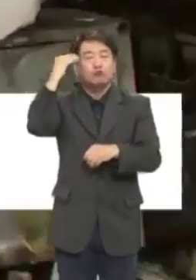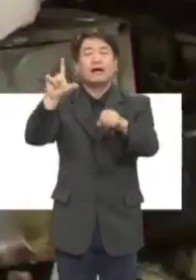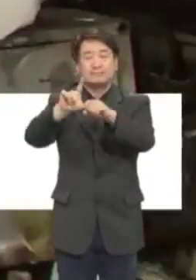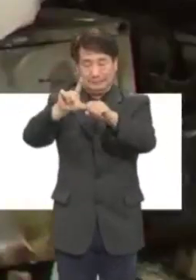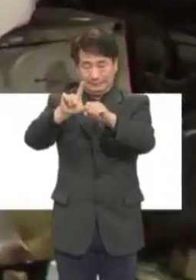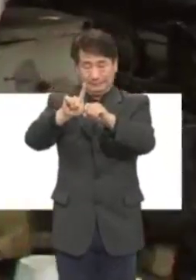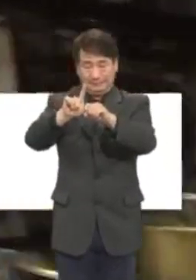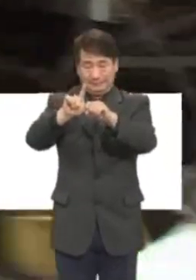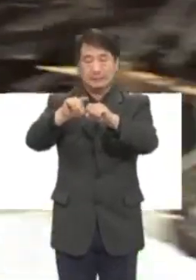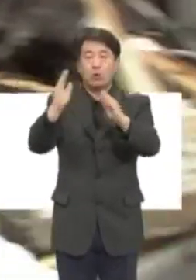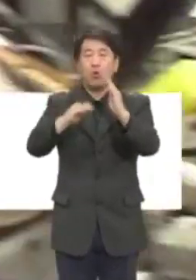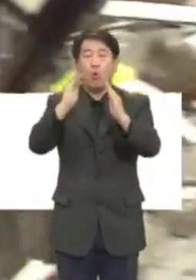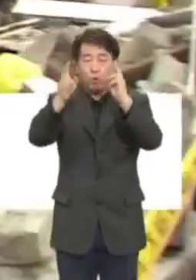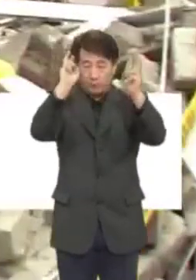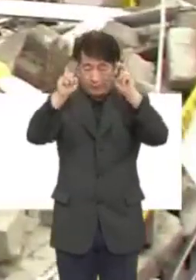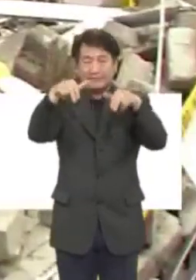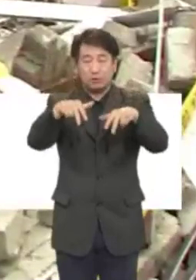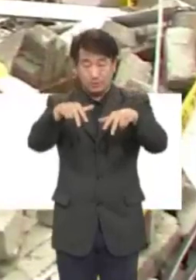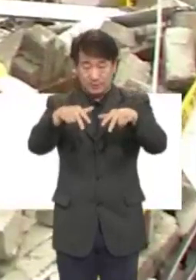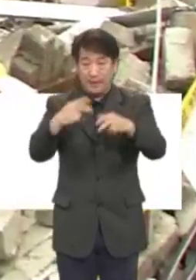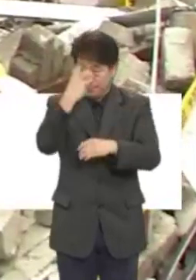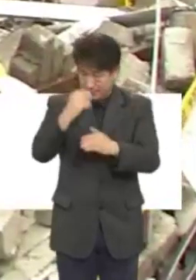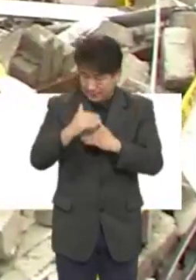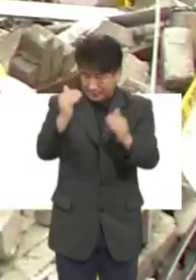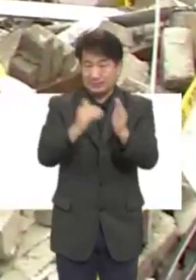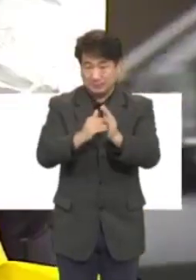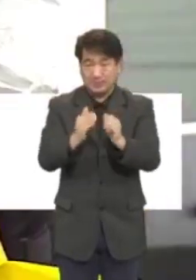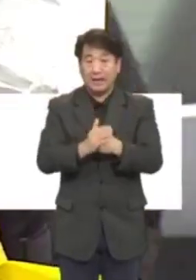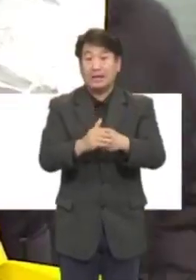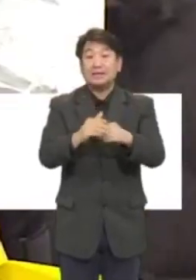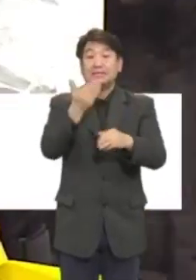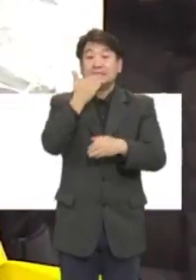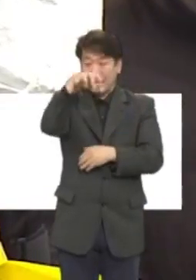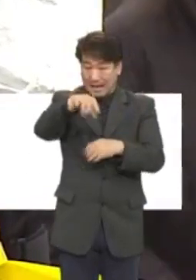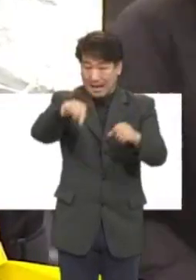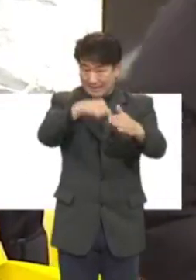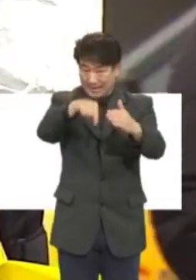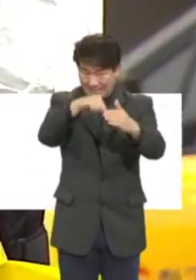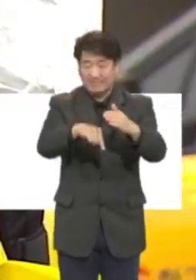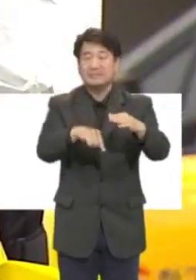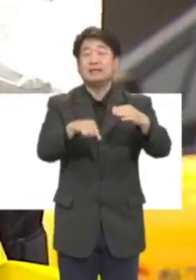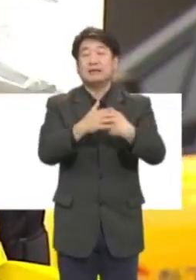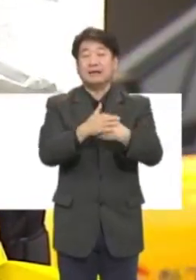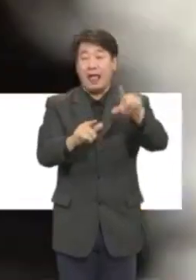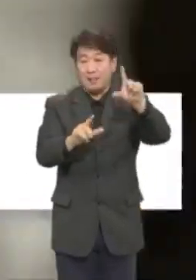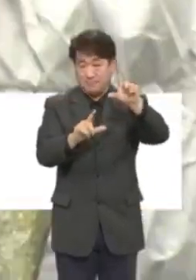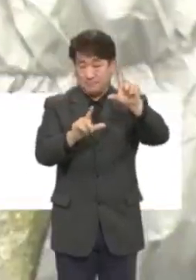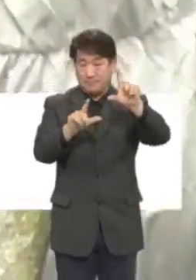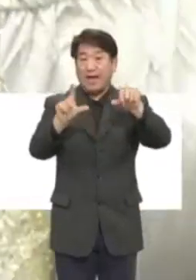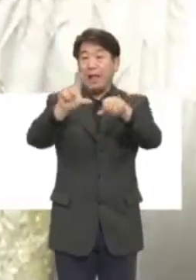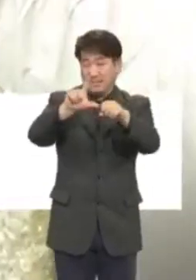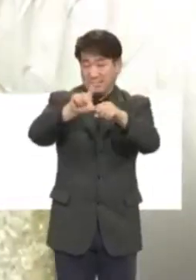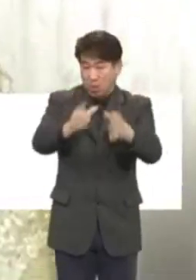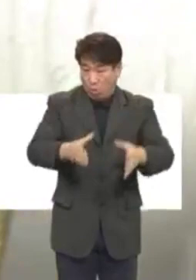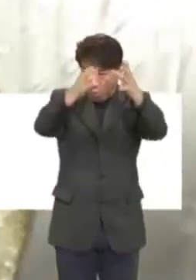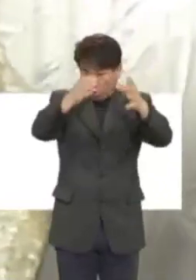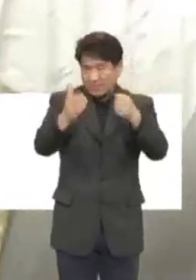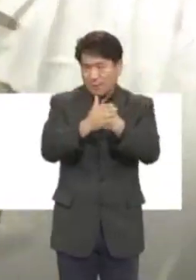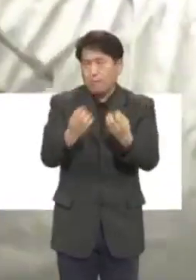합동 감식에 나섰습니다 감식반은 식당에 있던 lpg 가스통 폭발로 사고가 난는 것으로 보고 현장에 있던